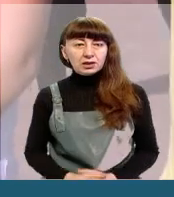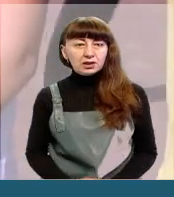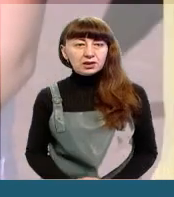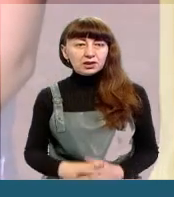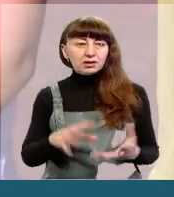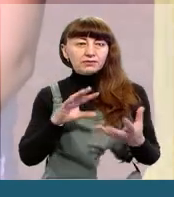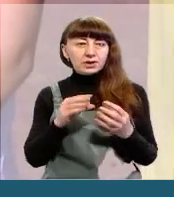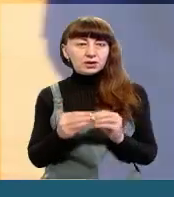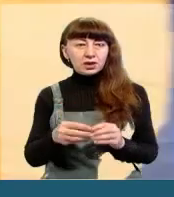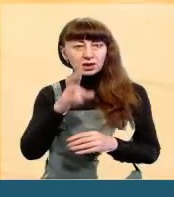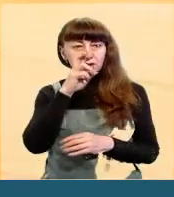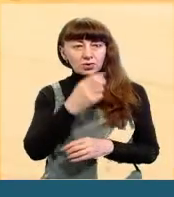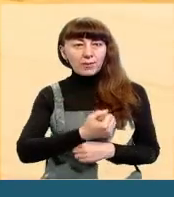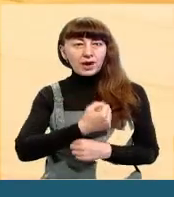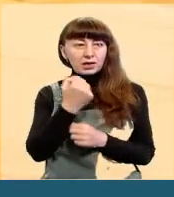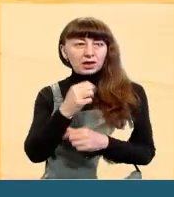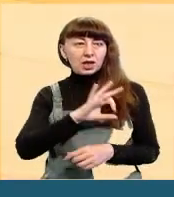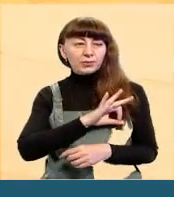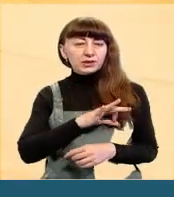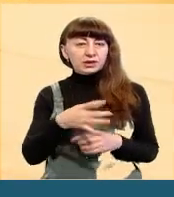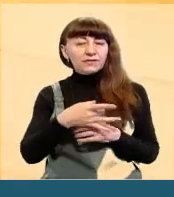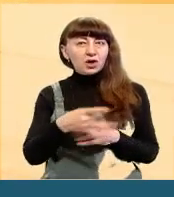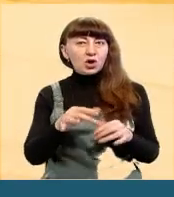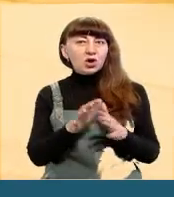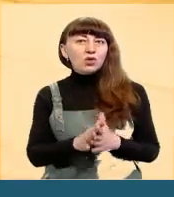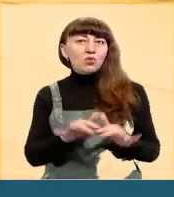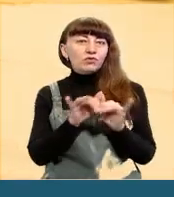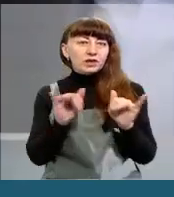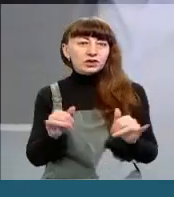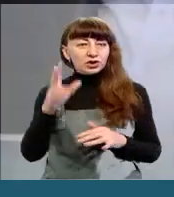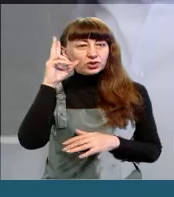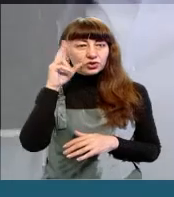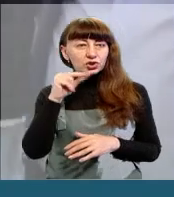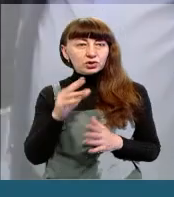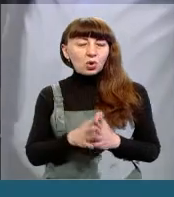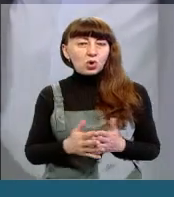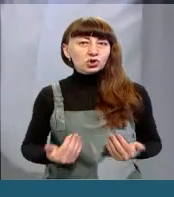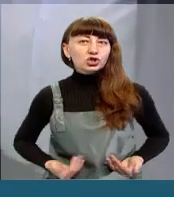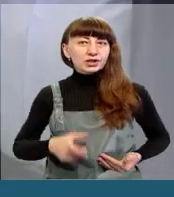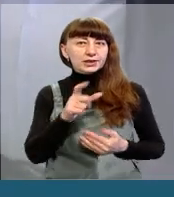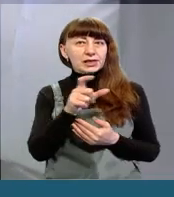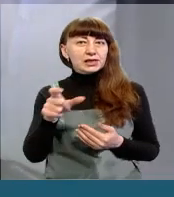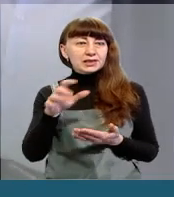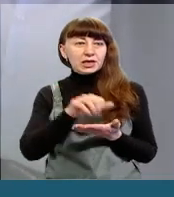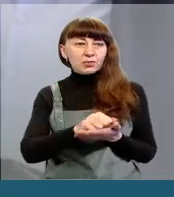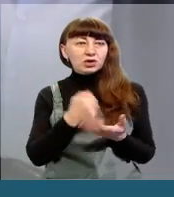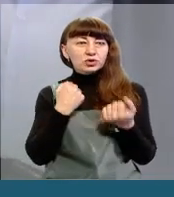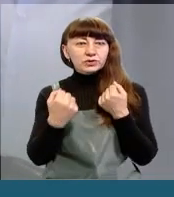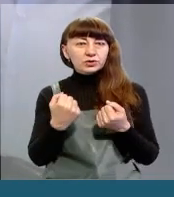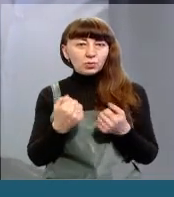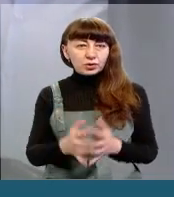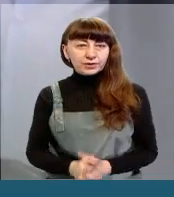спорт кешенінің ашылуына қатысқан облыс әкімі спортшылармен жаттықтырушылармен кездесті. Осындай спорт орталықтар көбірек болу керек.